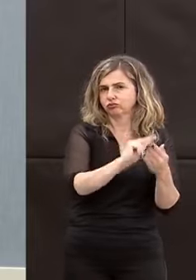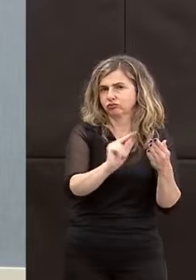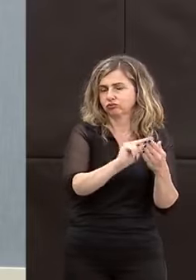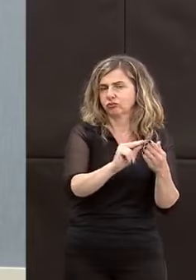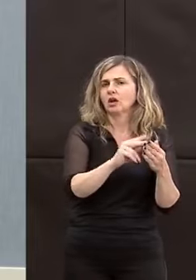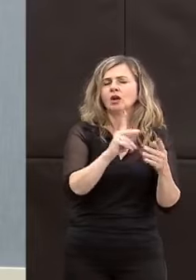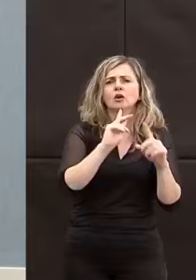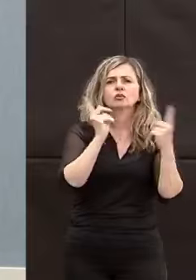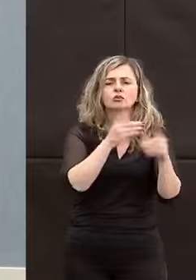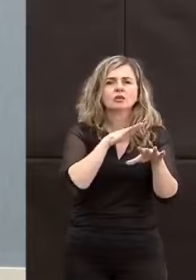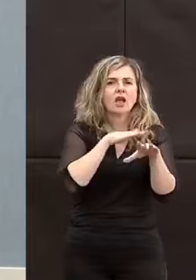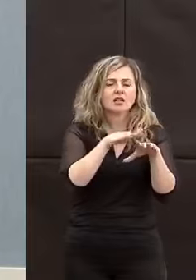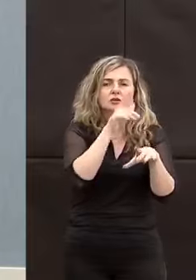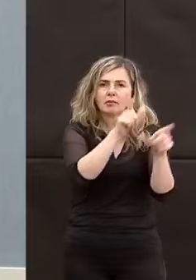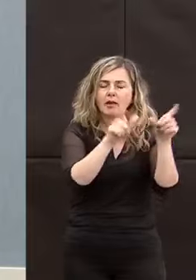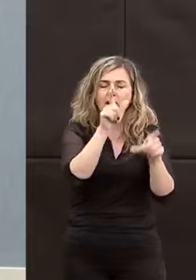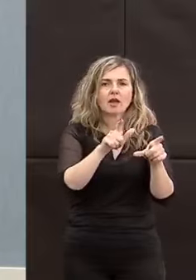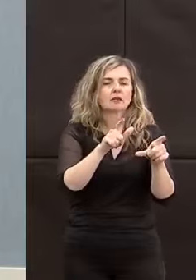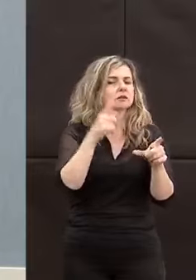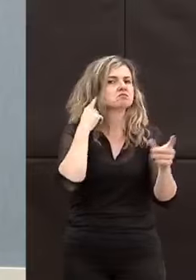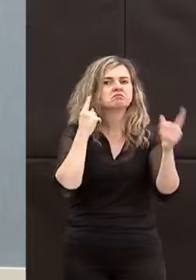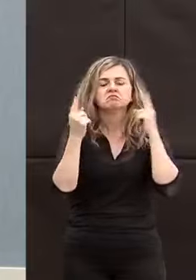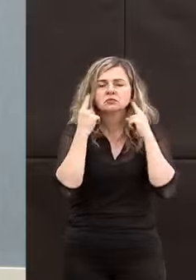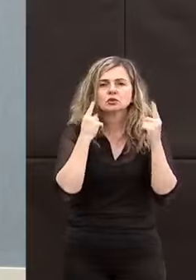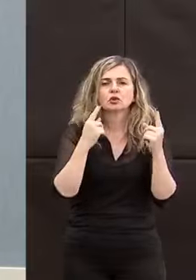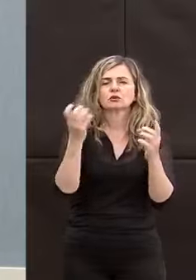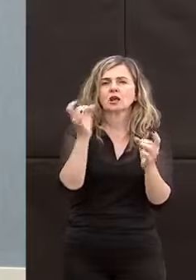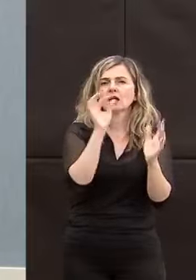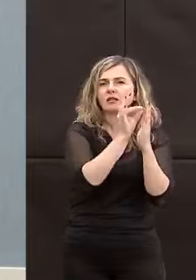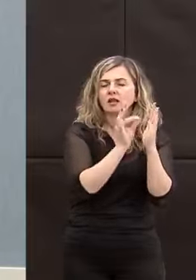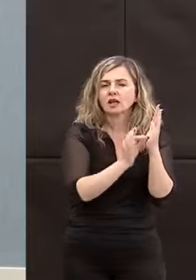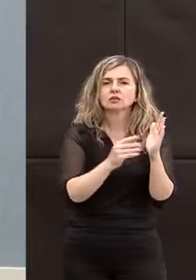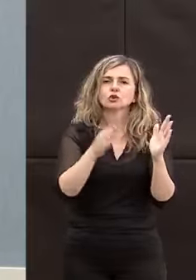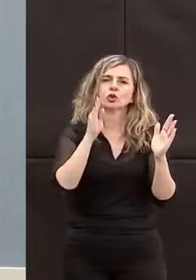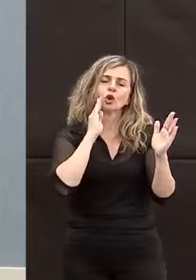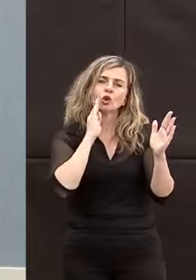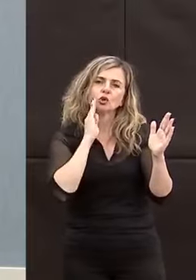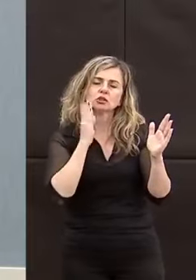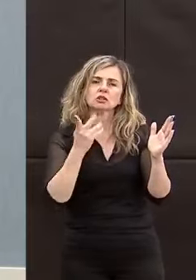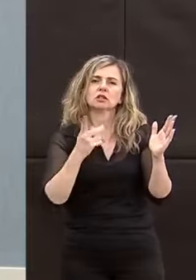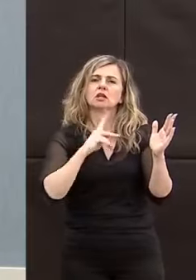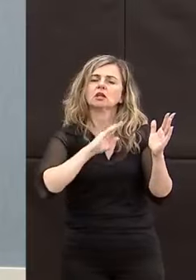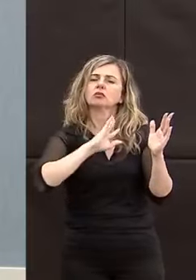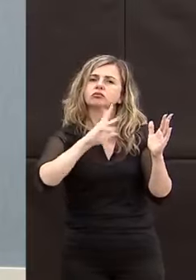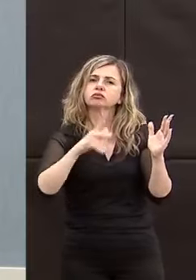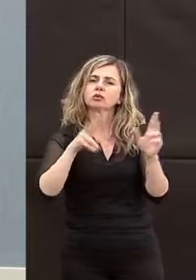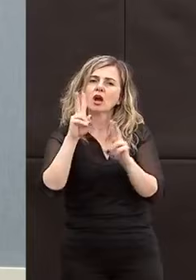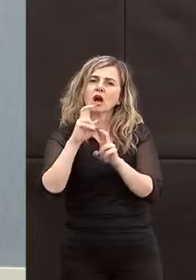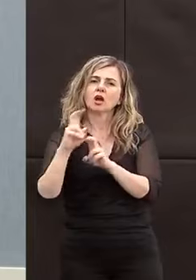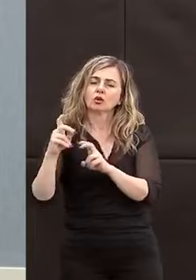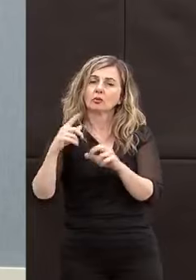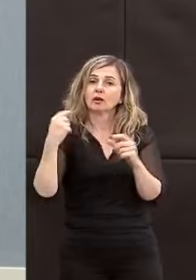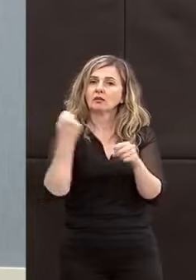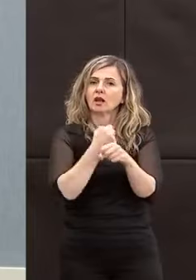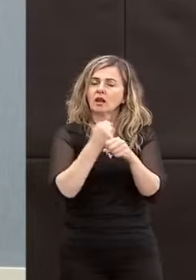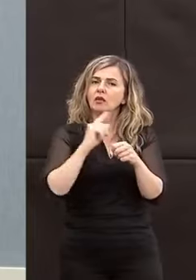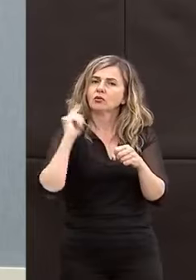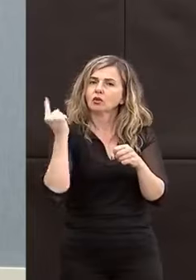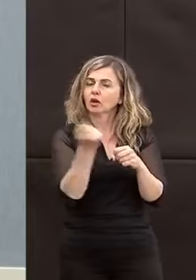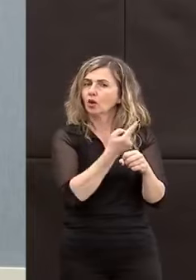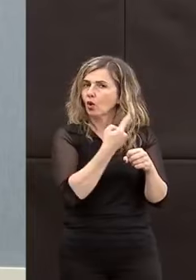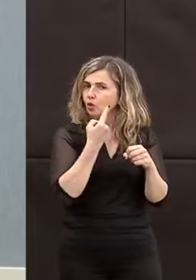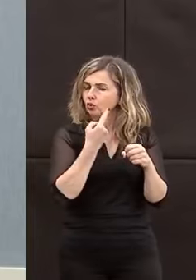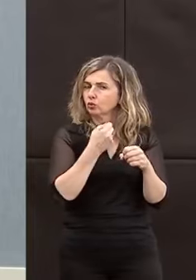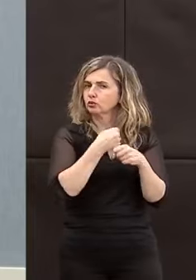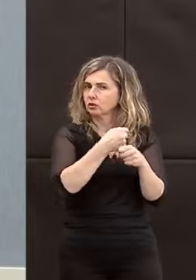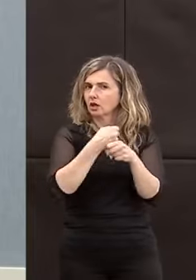conto di tutte quelle che sono le indicazioni ma più che altro magari anche i suggerimenti i temi sui quali stanno lì vera lavorando tutti gli stakeholders che ti